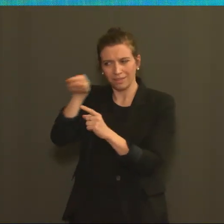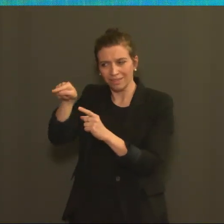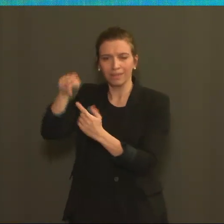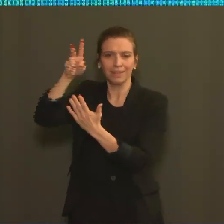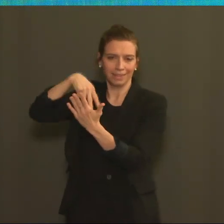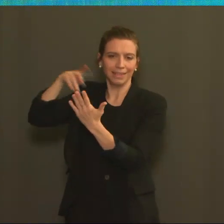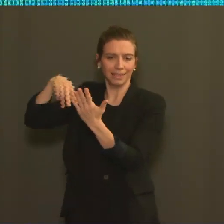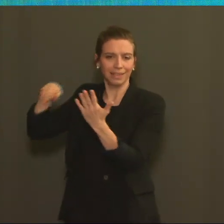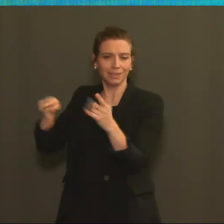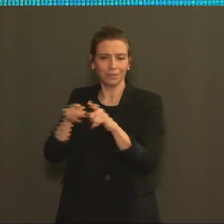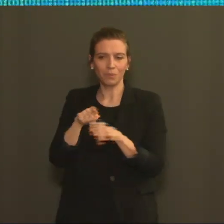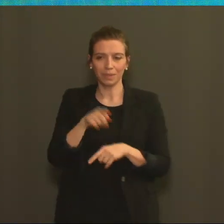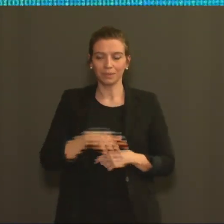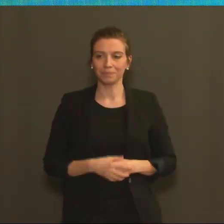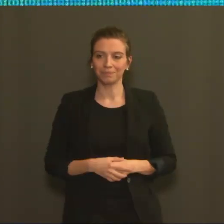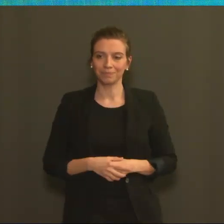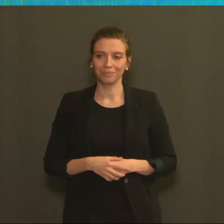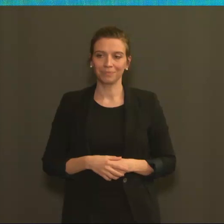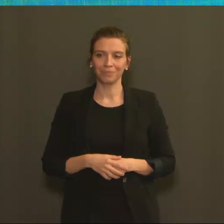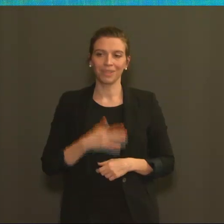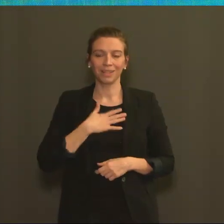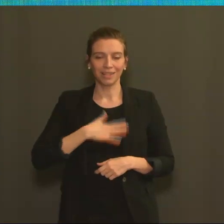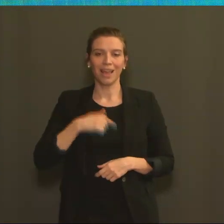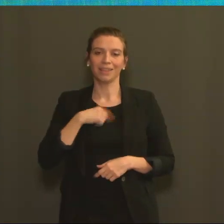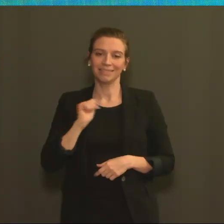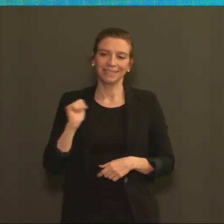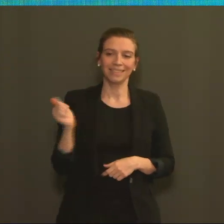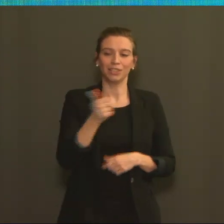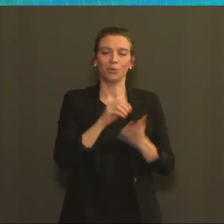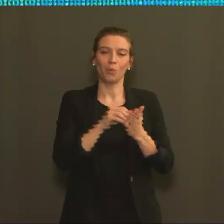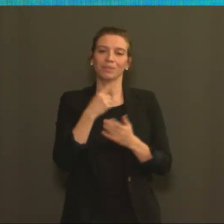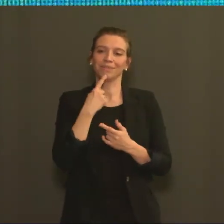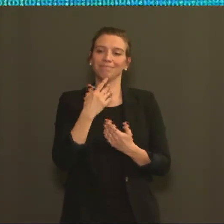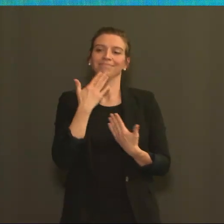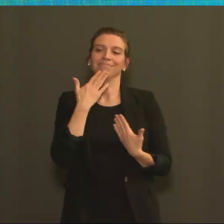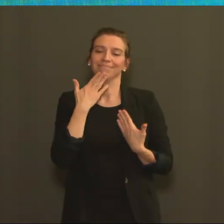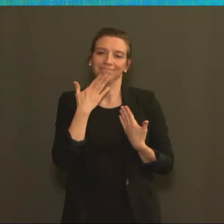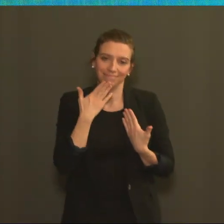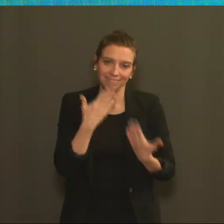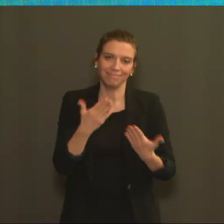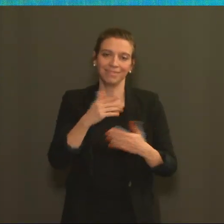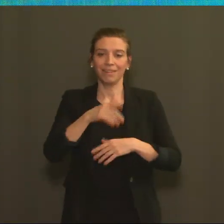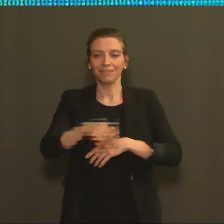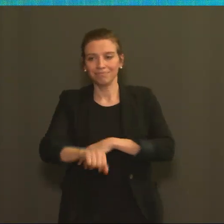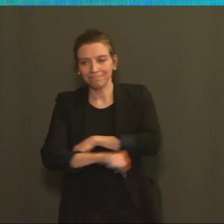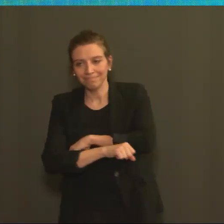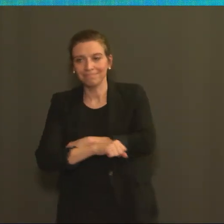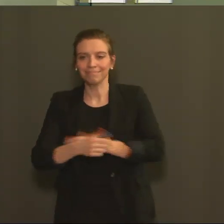om de start van de vaccinaties de voorbije weken vlot te laten verlopen